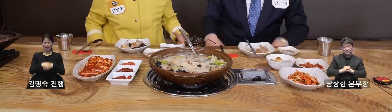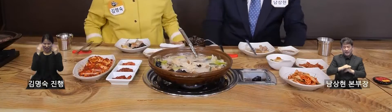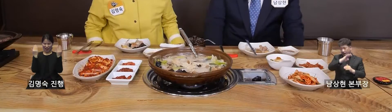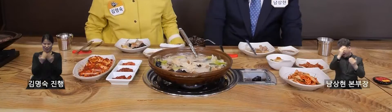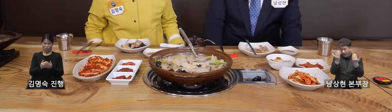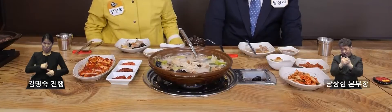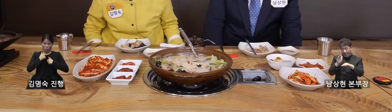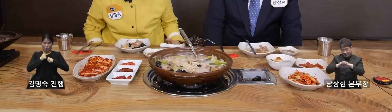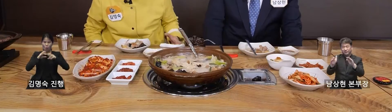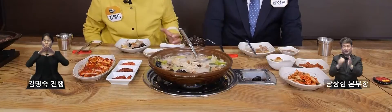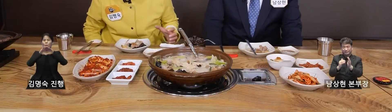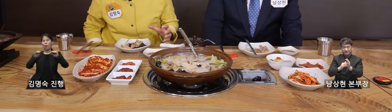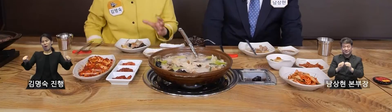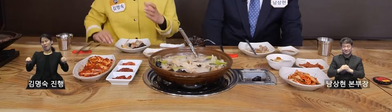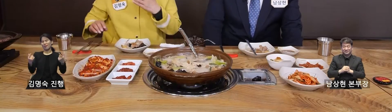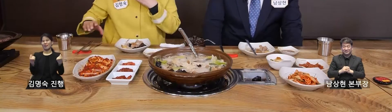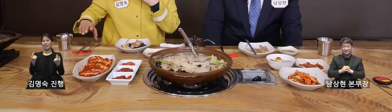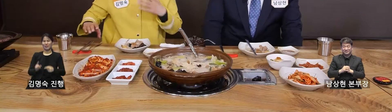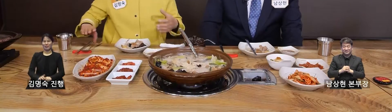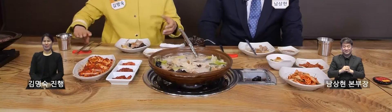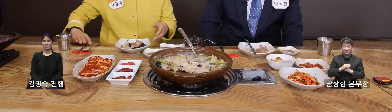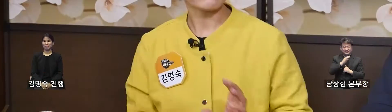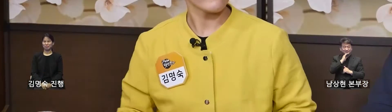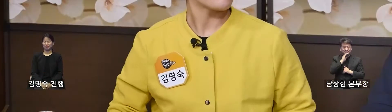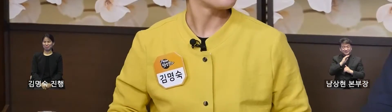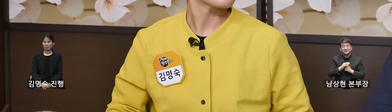해소될 것 같아요. 네, 해소되게.